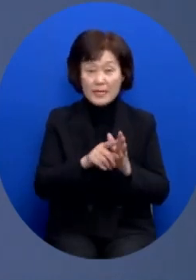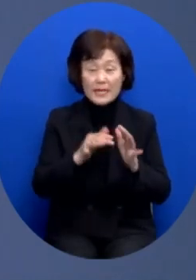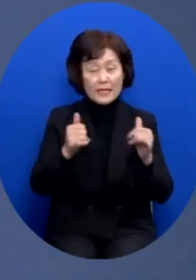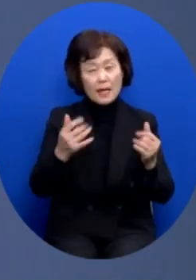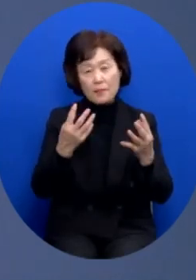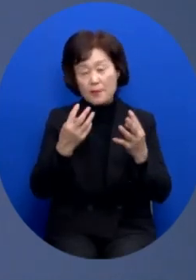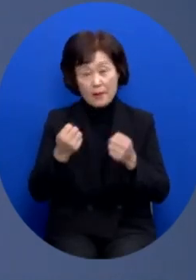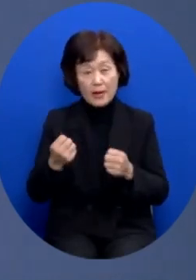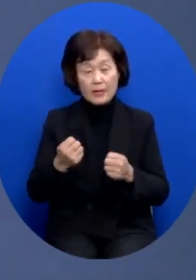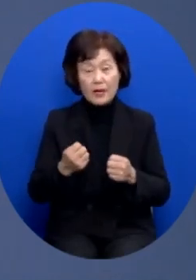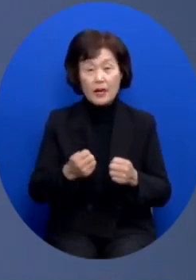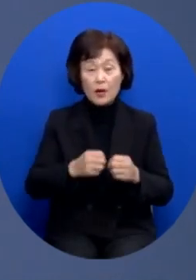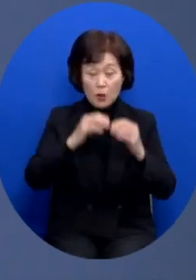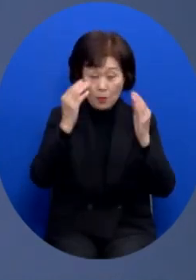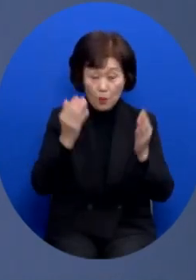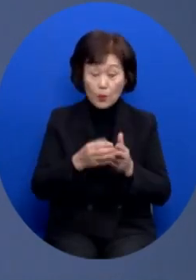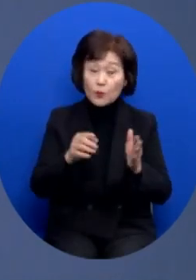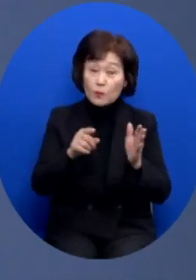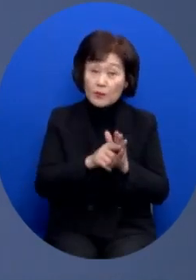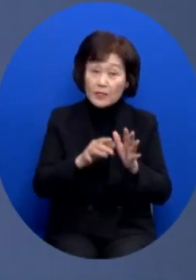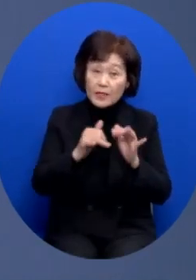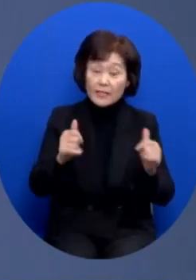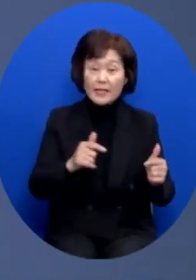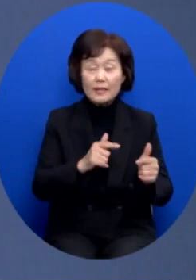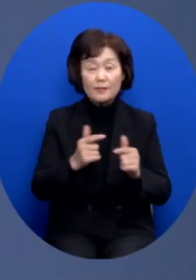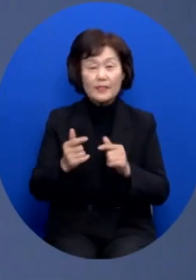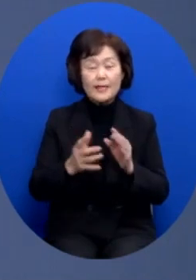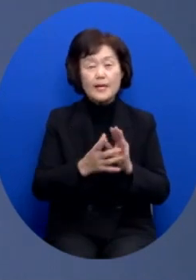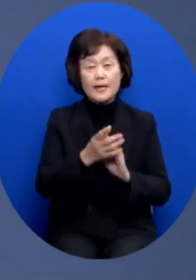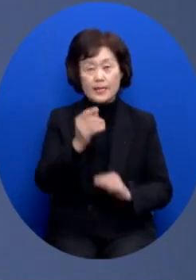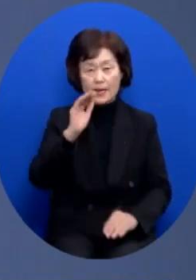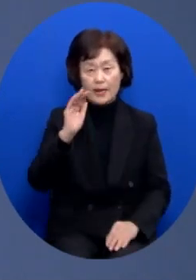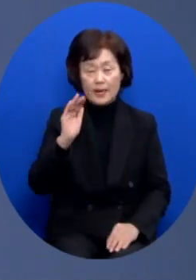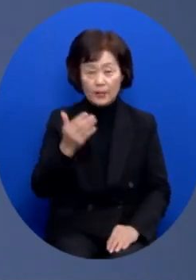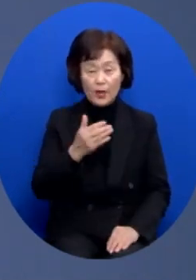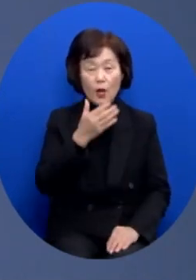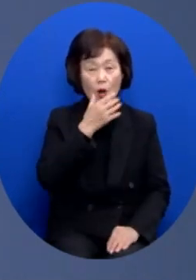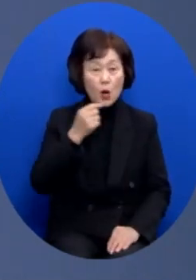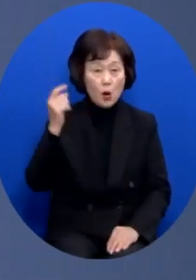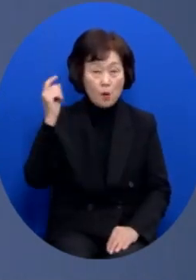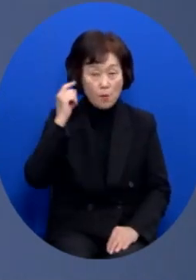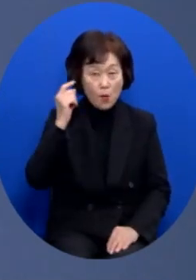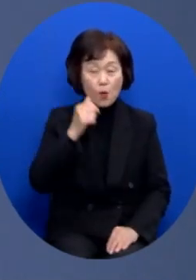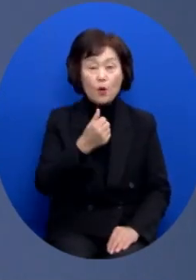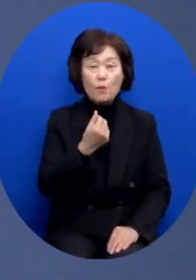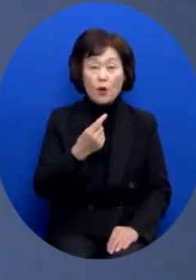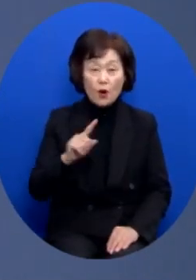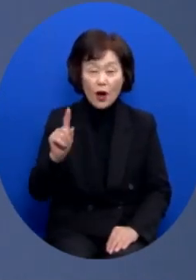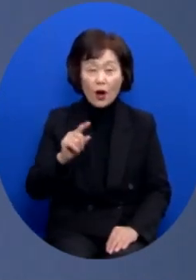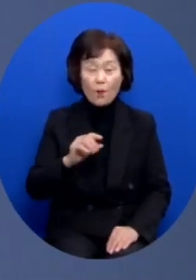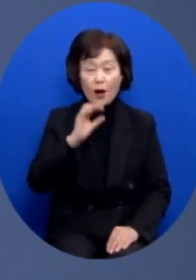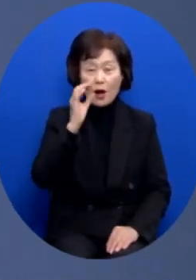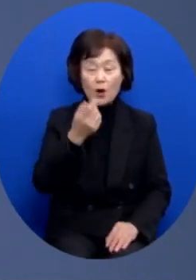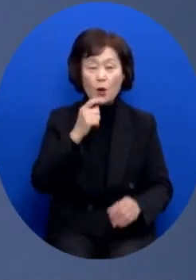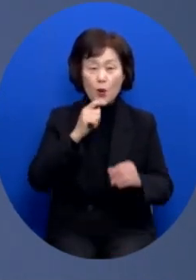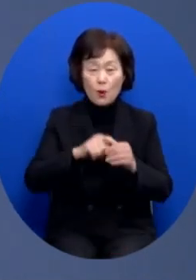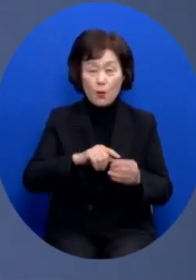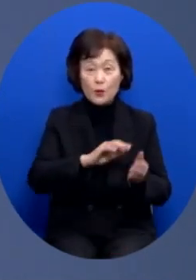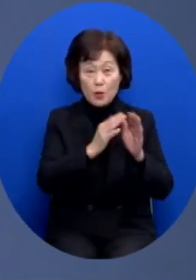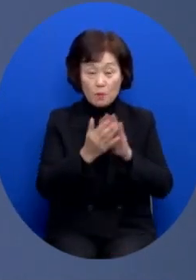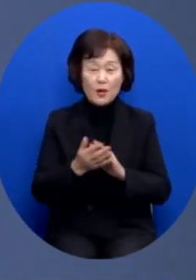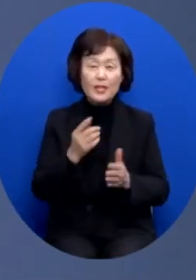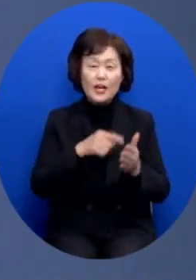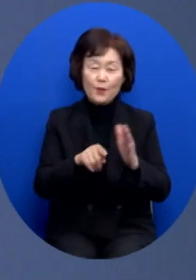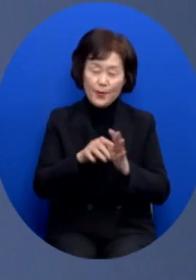교회와 기독교인들이 하나가 되어지고 양산의 복음화와 성시화를 위해서 온 힘을 기울여야 한다고